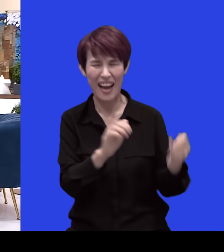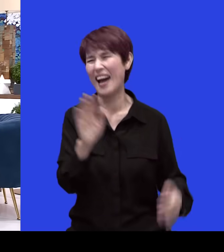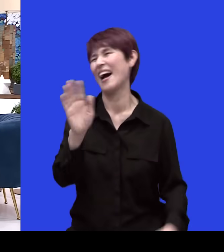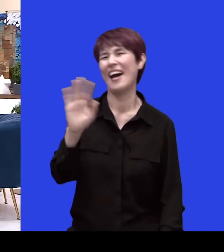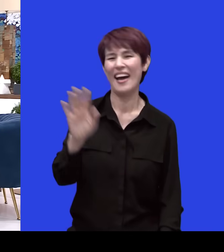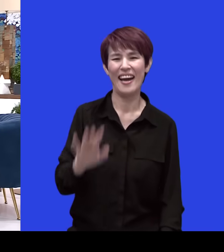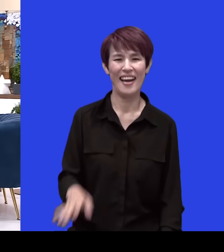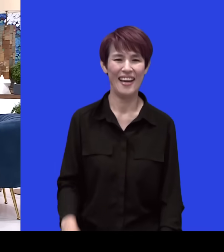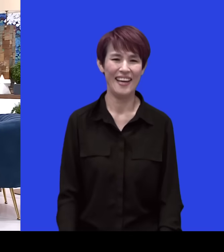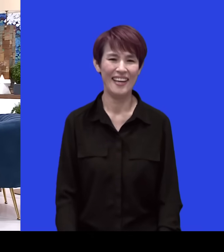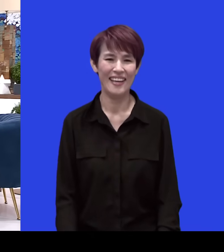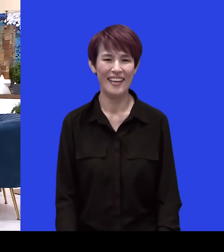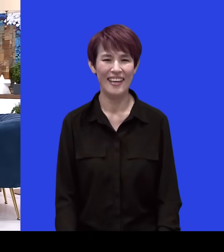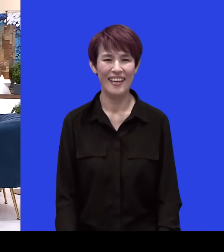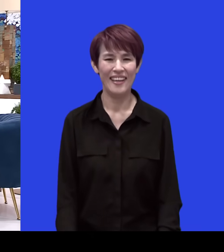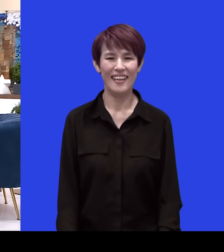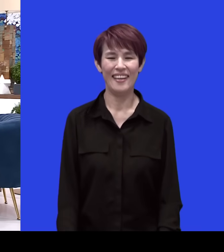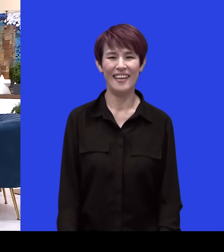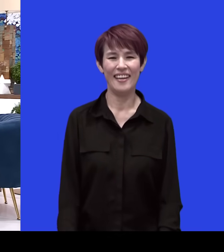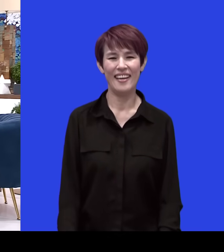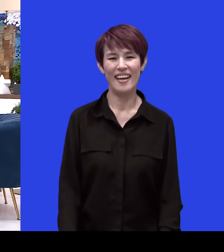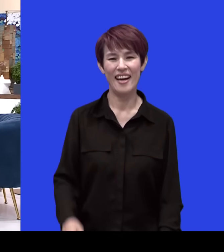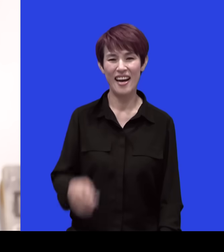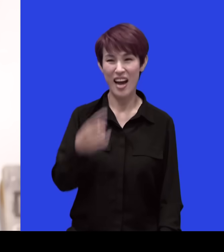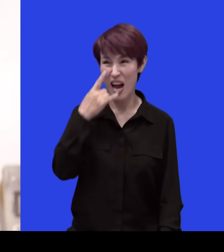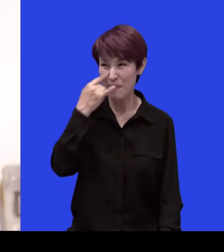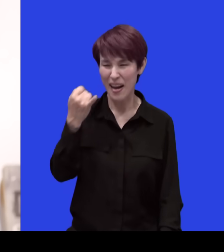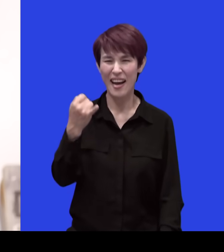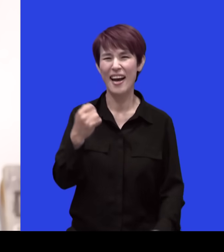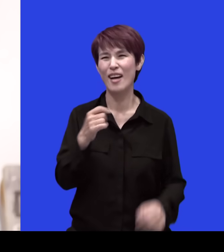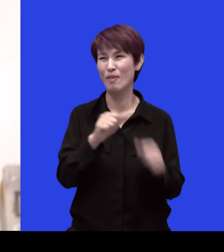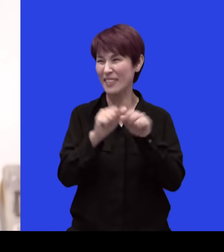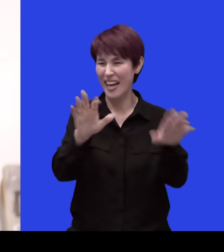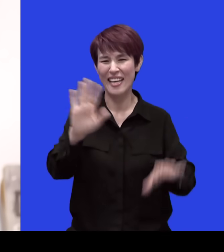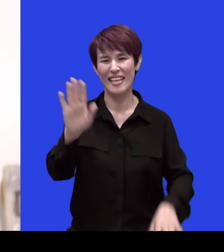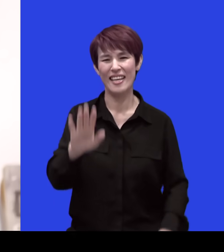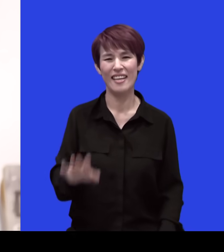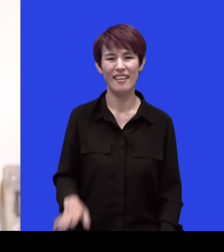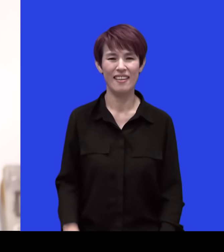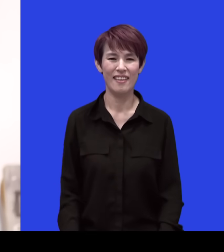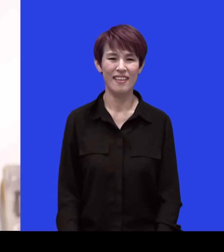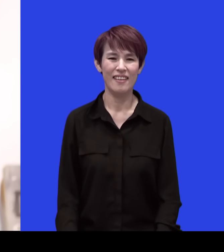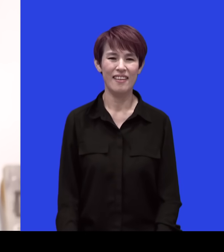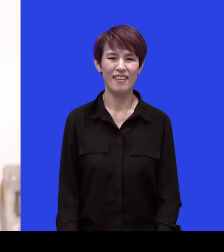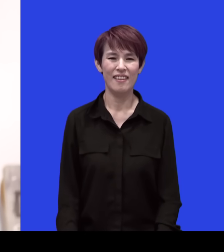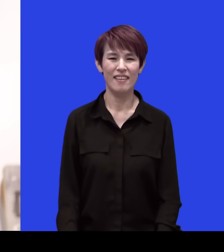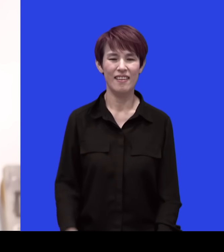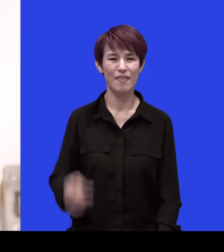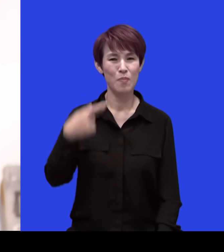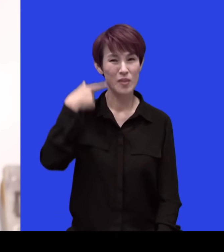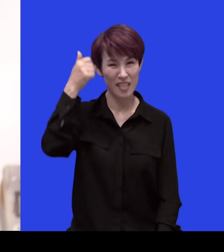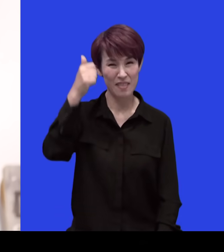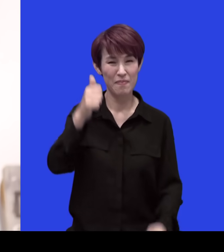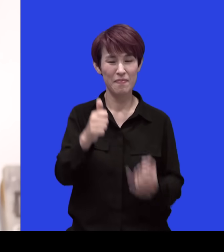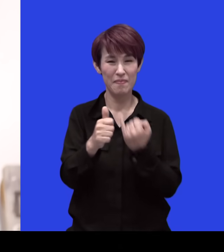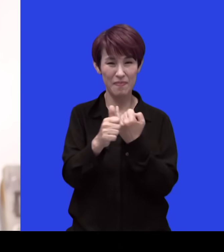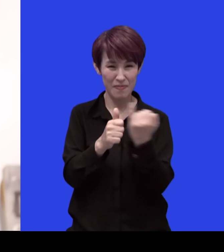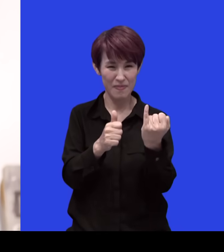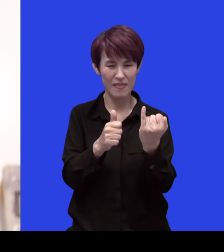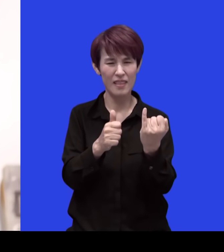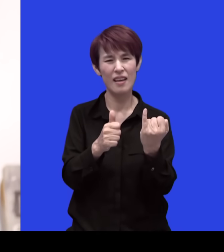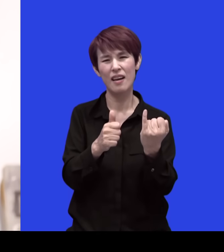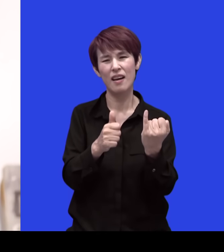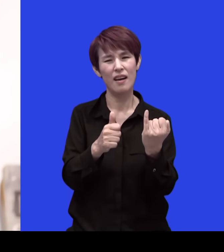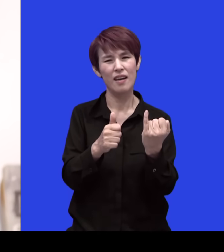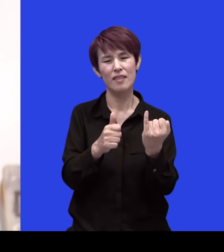우리 사모님은 은사도 있었고 아, 그래요? 체험을 다 했던 사람이에요. 근데 목사끼리 어. 사모끼리 그거 어렵다는 거. 그것 때문에 그리고 또